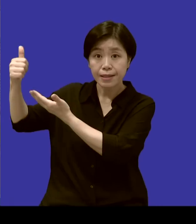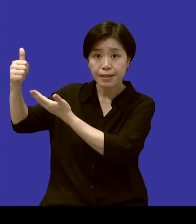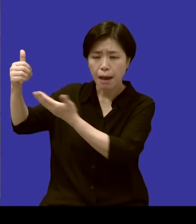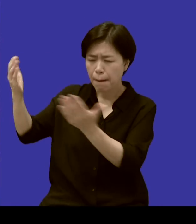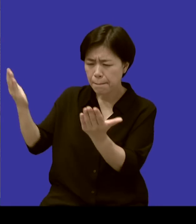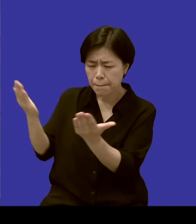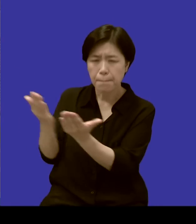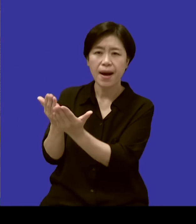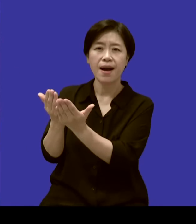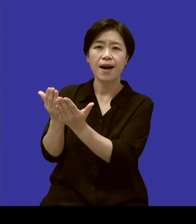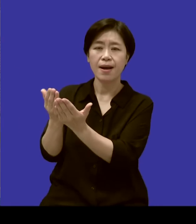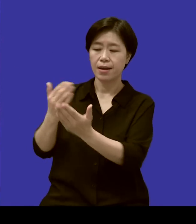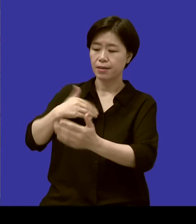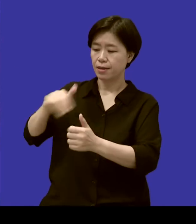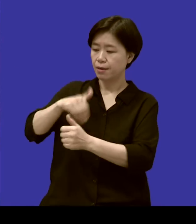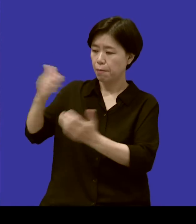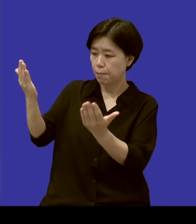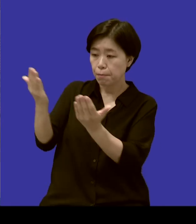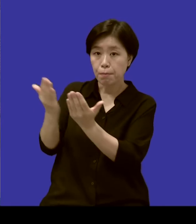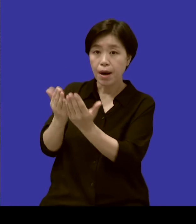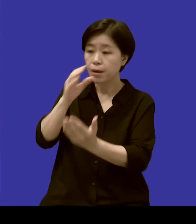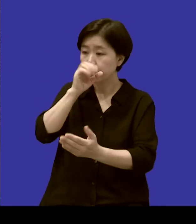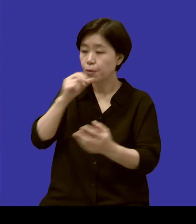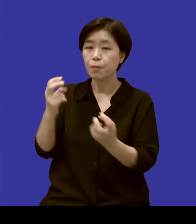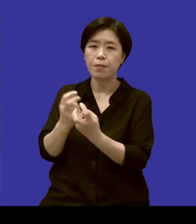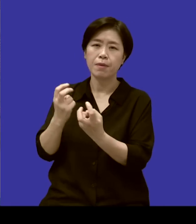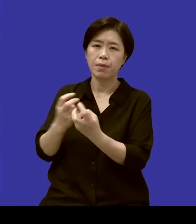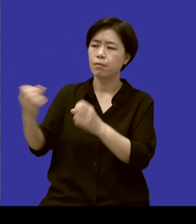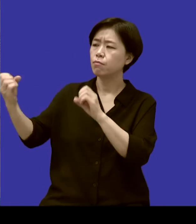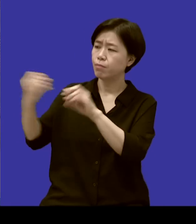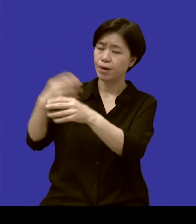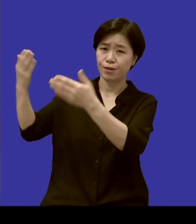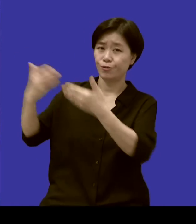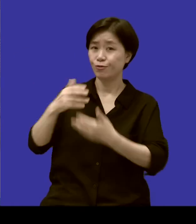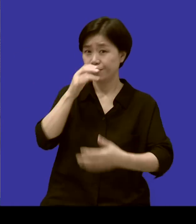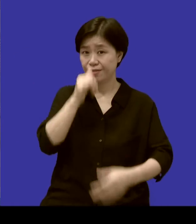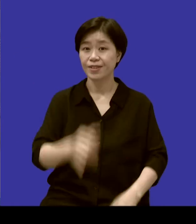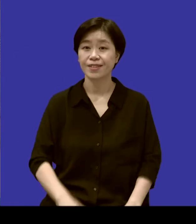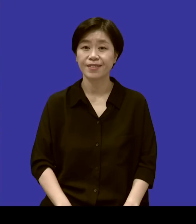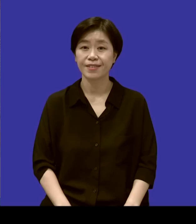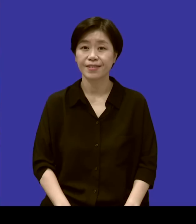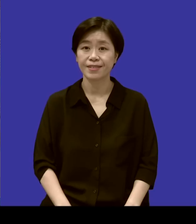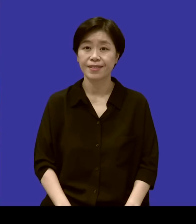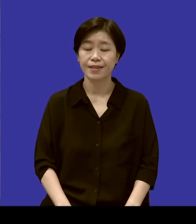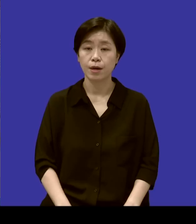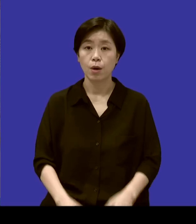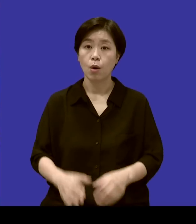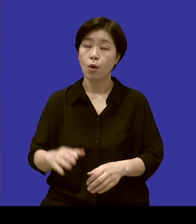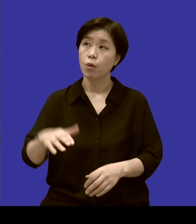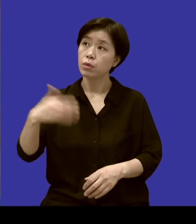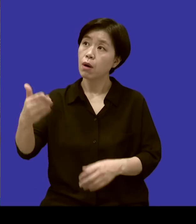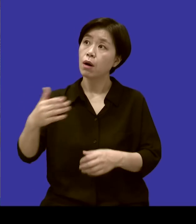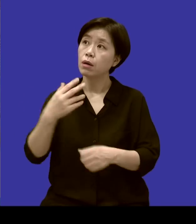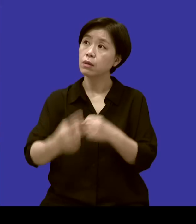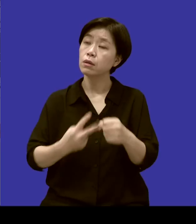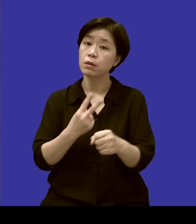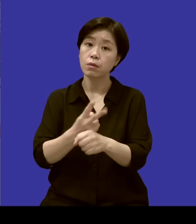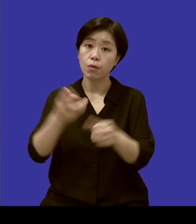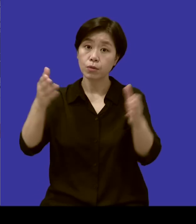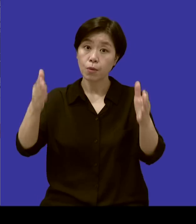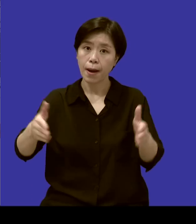맞는 가장 좋은 선한 방법으로 그렇게 응답을 해주세요. 2년 안에 그 많은 빚을 다